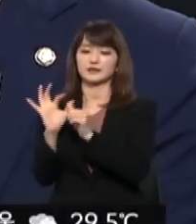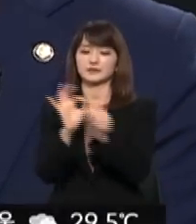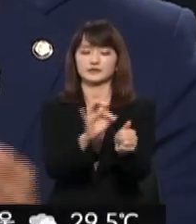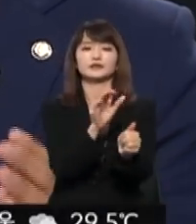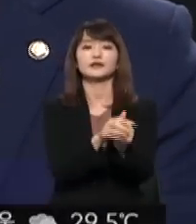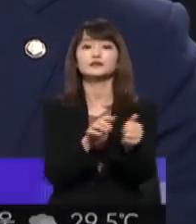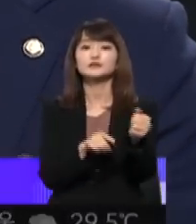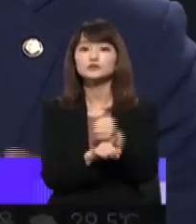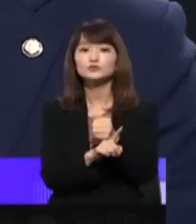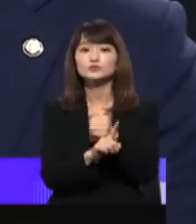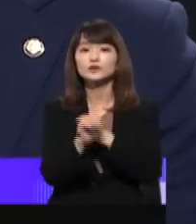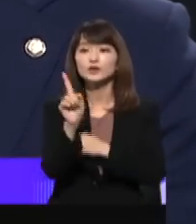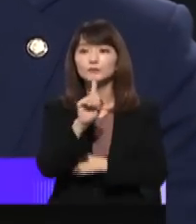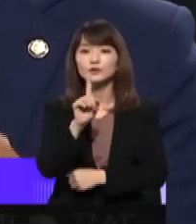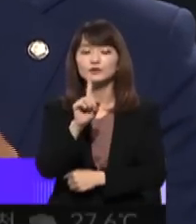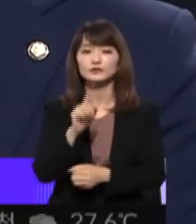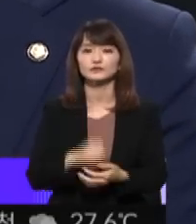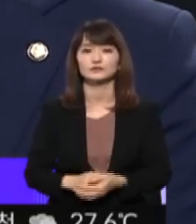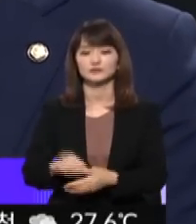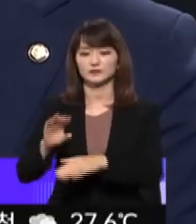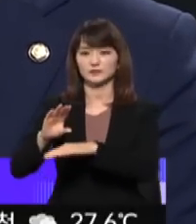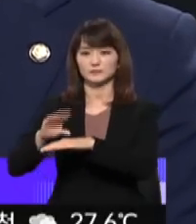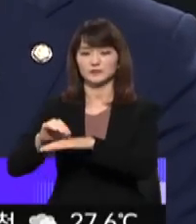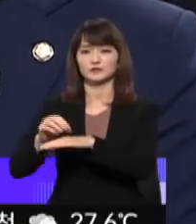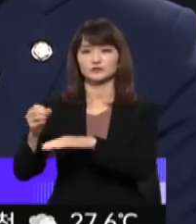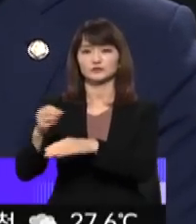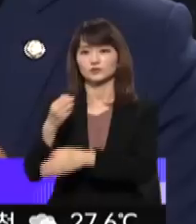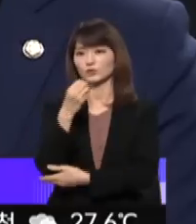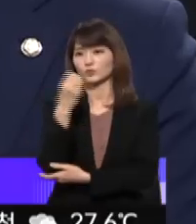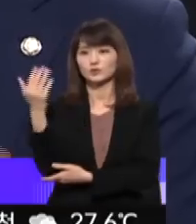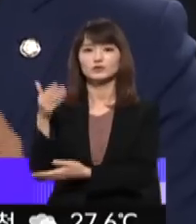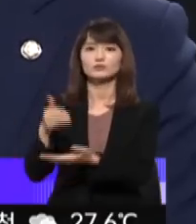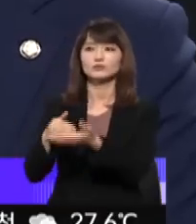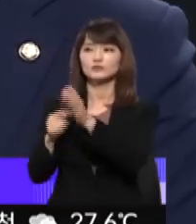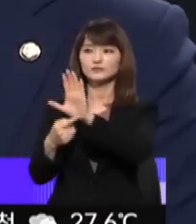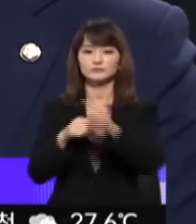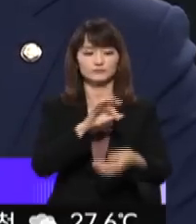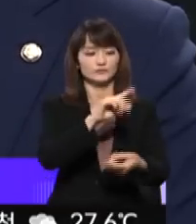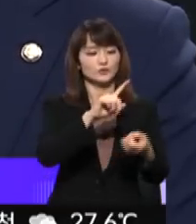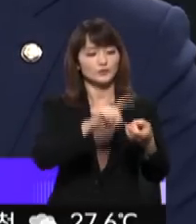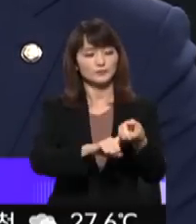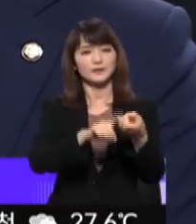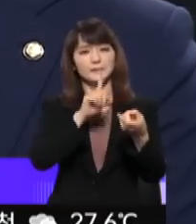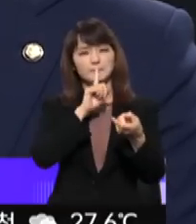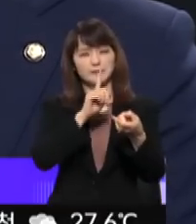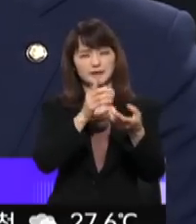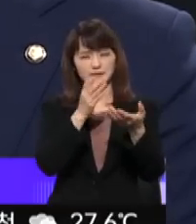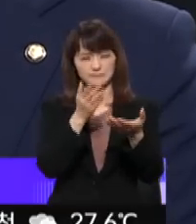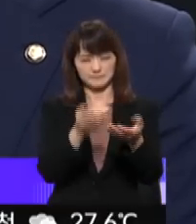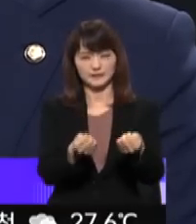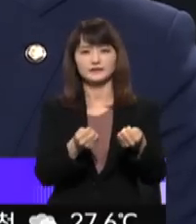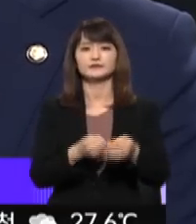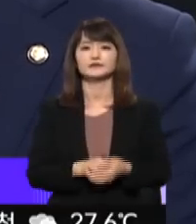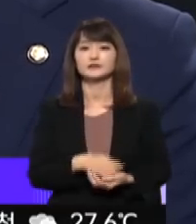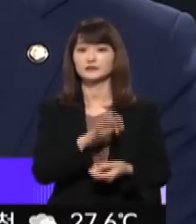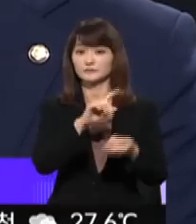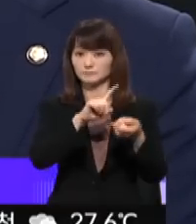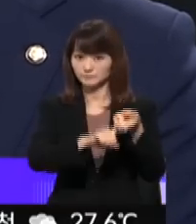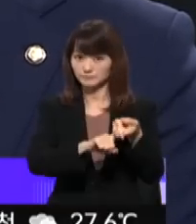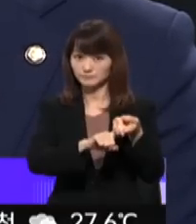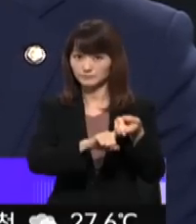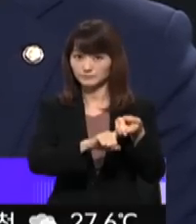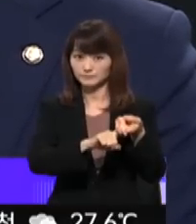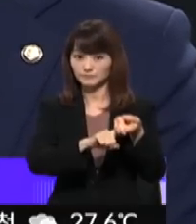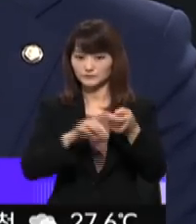있는데 방송마다 그리고 언론 보도마다 전부 다 눈에 건 윤회관 이야기만 나오거든요 그러다 보니까 윤회관이